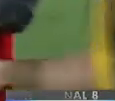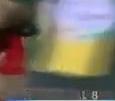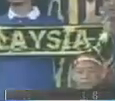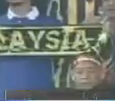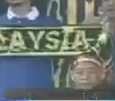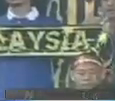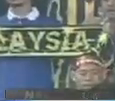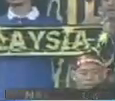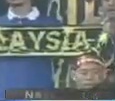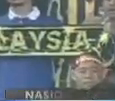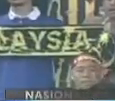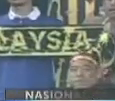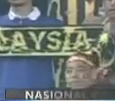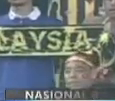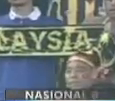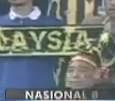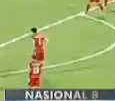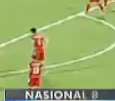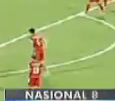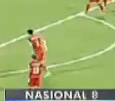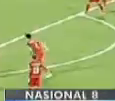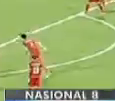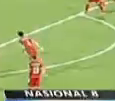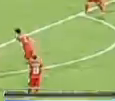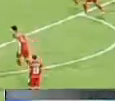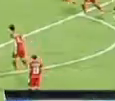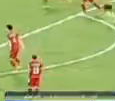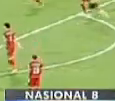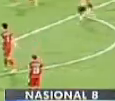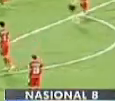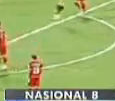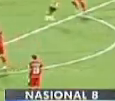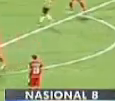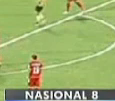Ranking 166 dunia risaukan Presiden FAM.